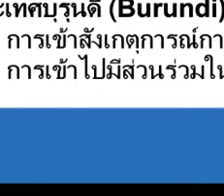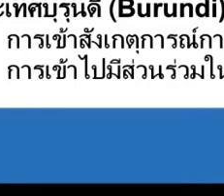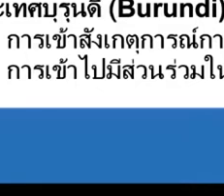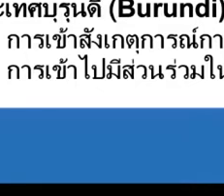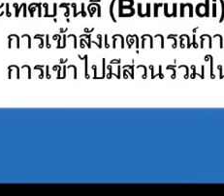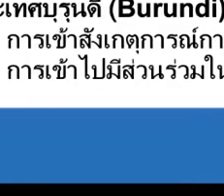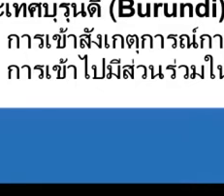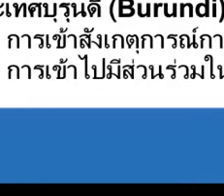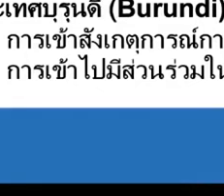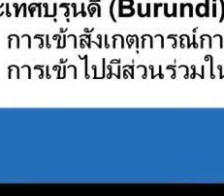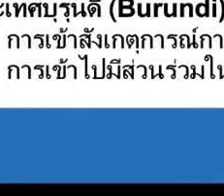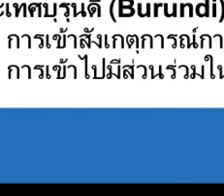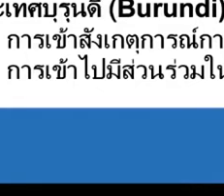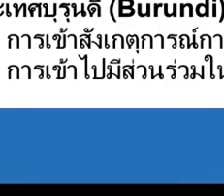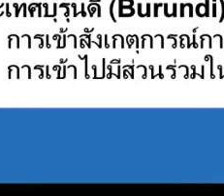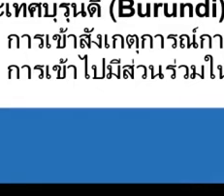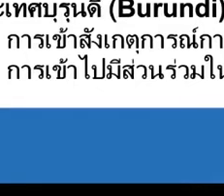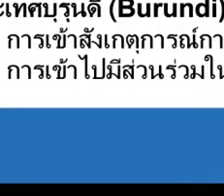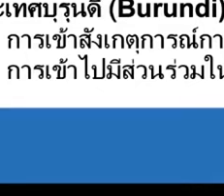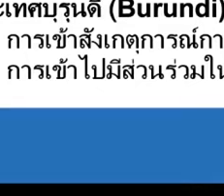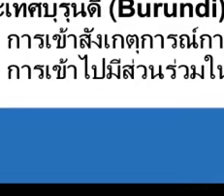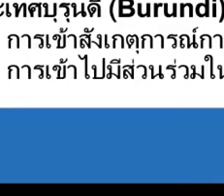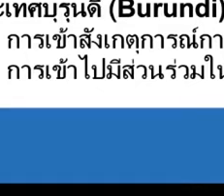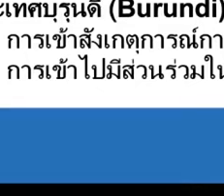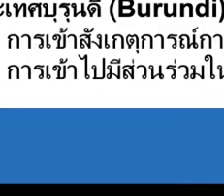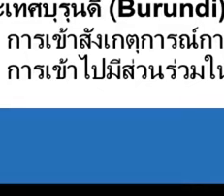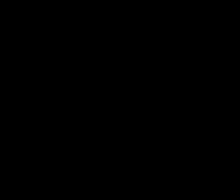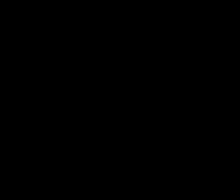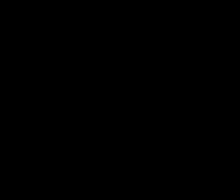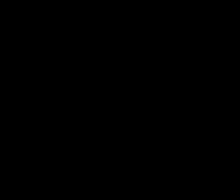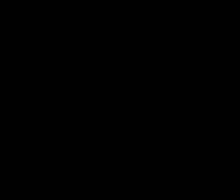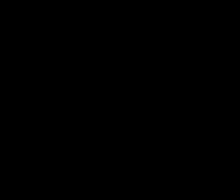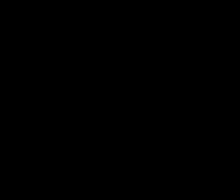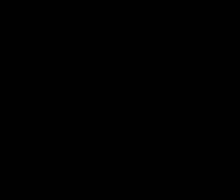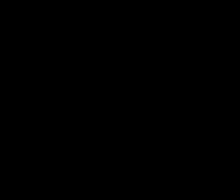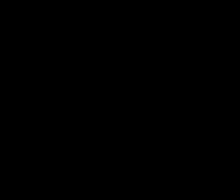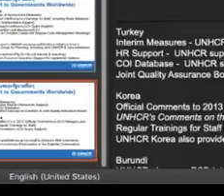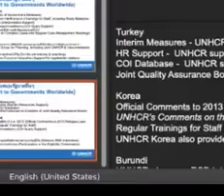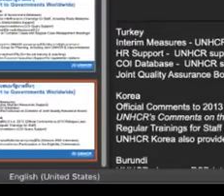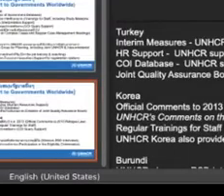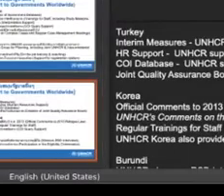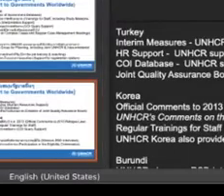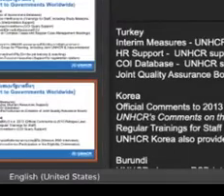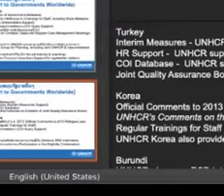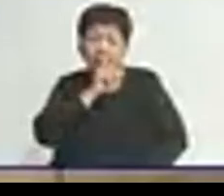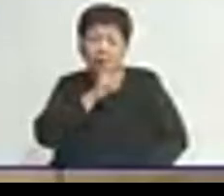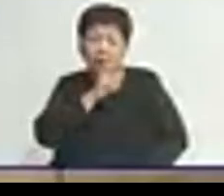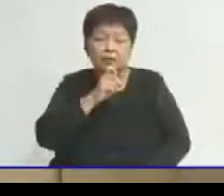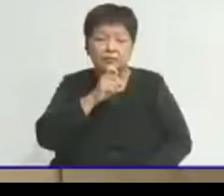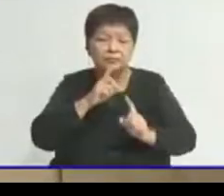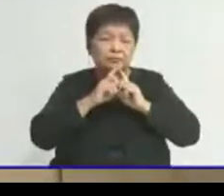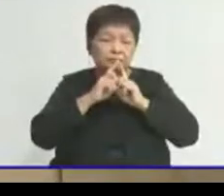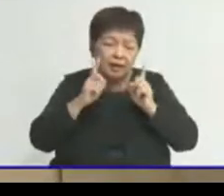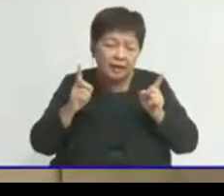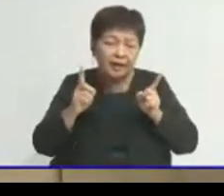สากลมากที ่สุดค่ะ ขอบค ุ ณค่ะถ้าเกิดว่าถ้าเกิดถามคุ